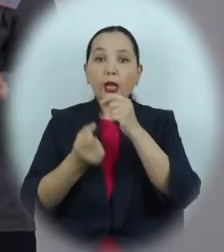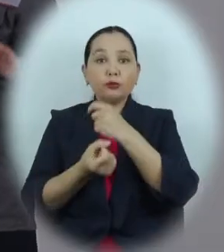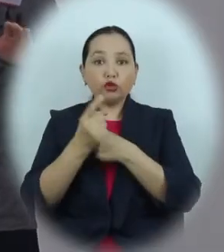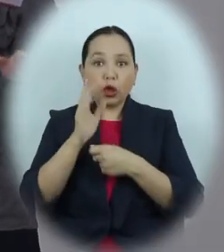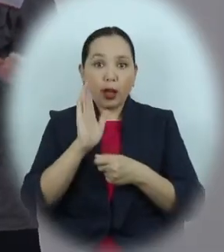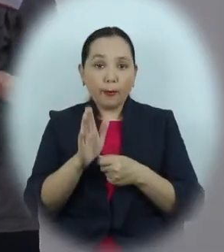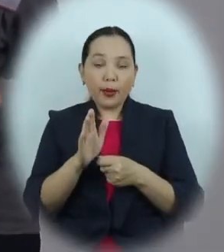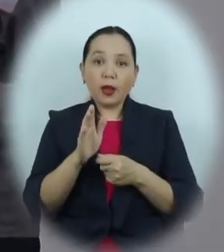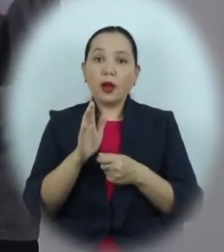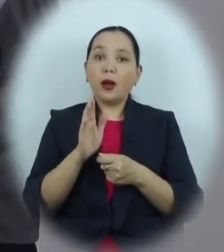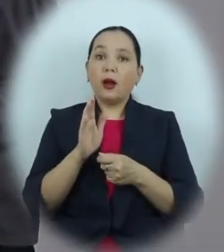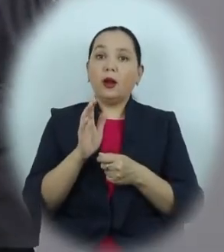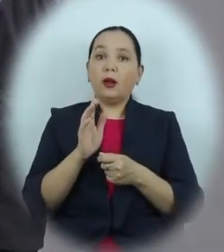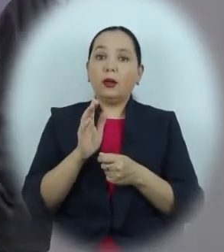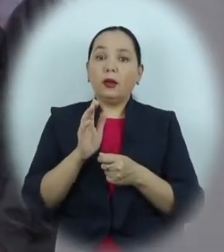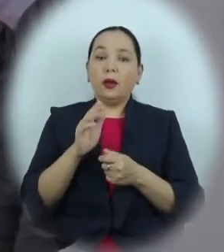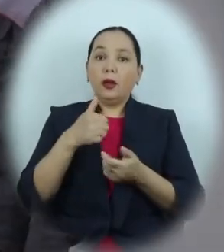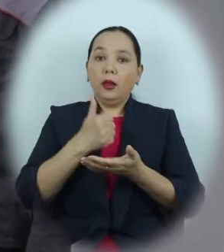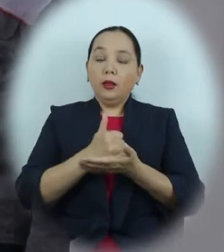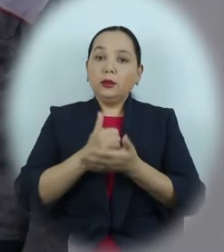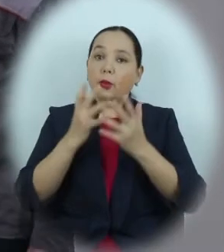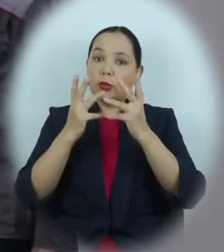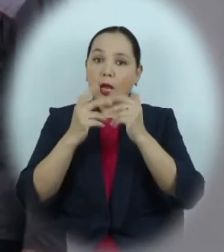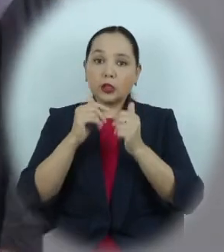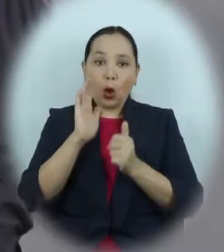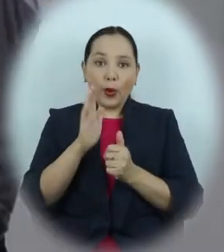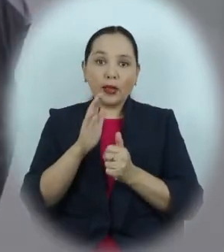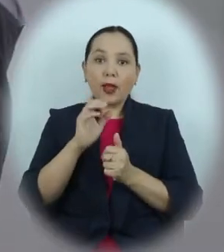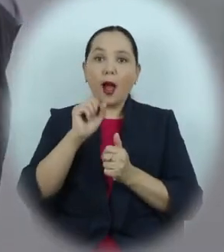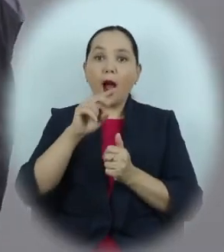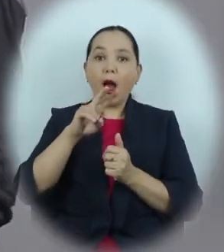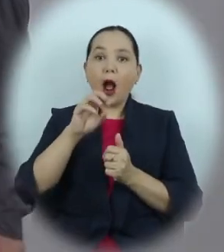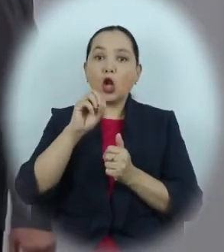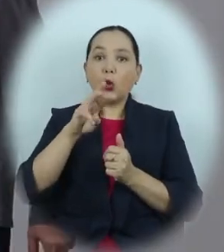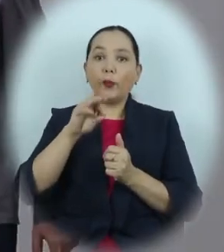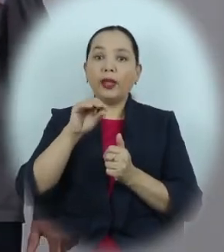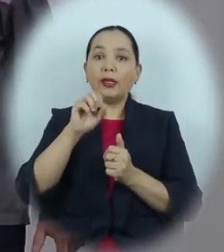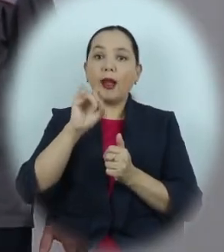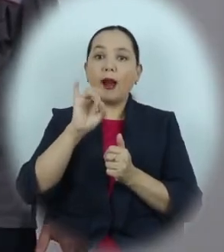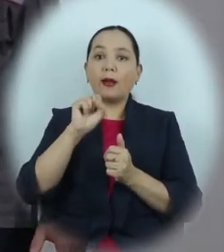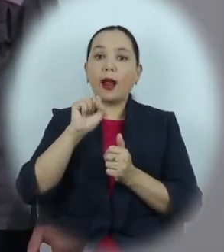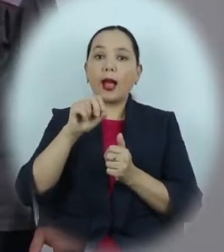uyda kvadratdan kelib chiqib asosan hisoblanadi. Alyumin radiatorimiz